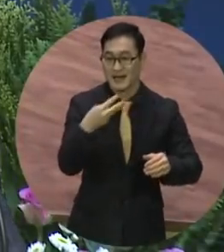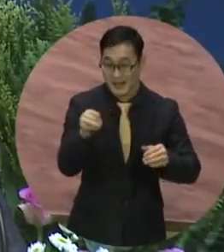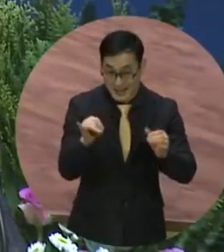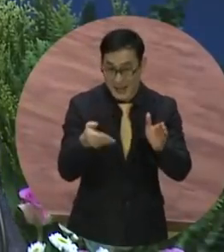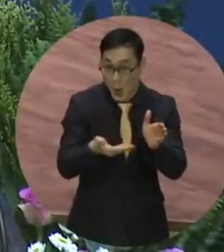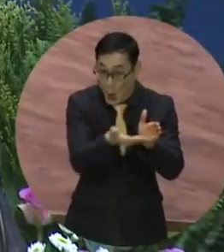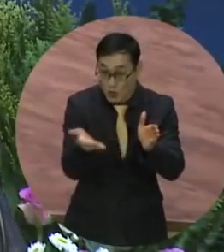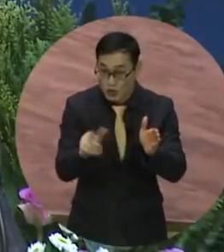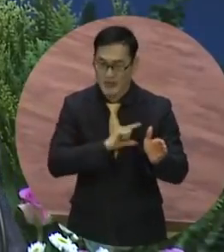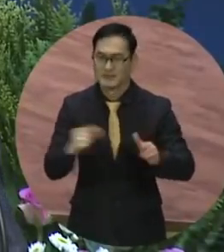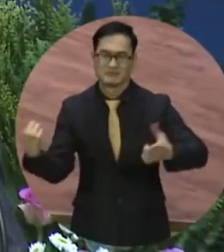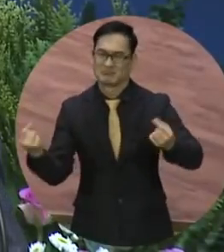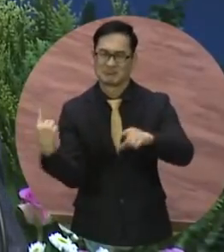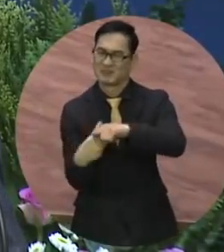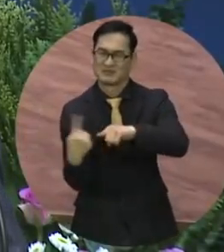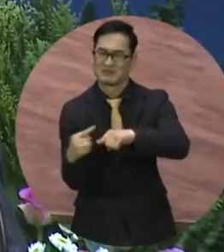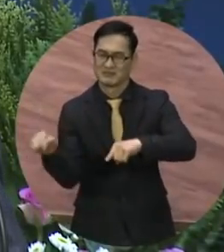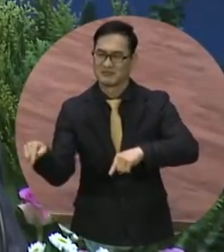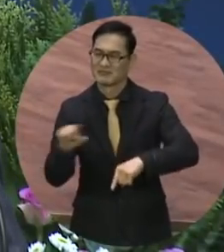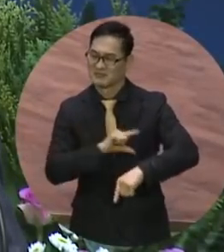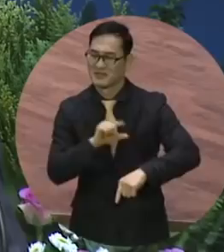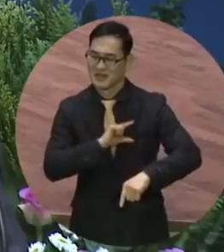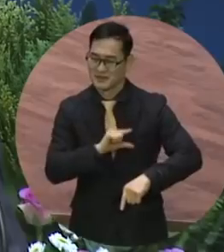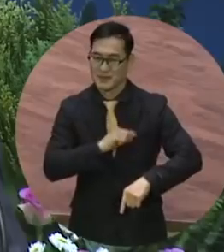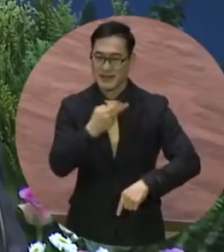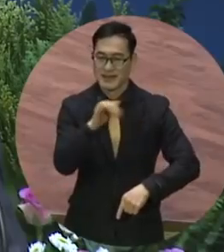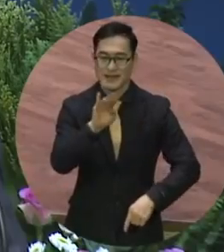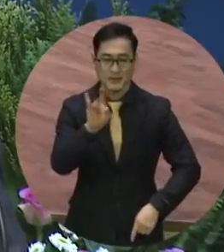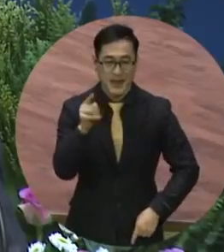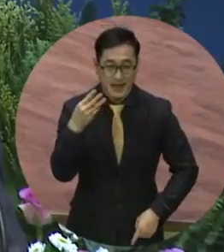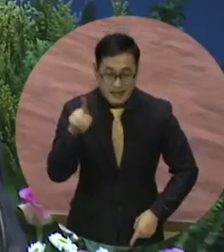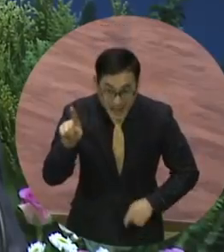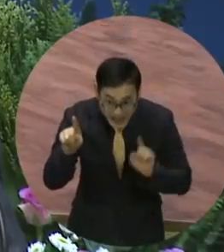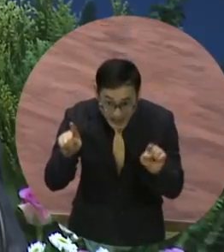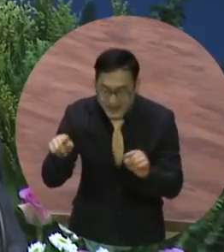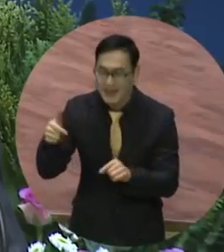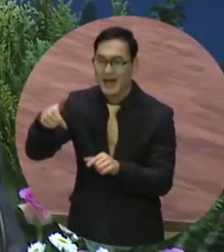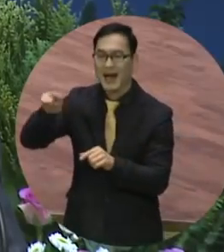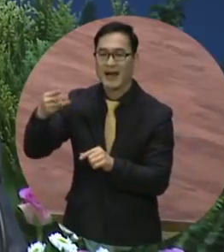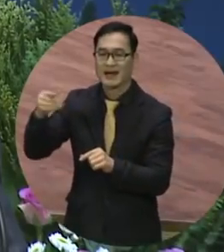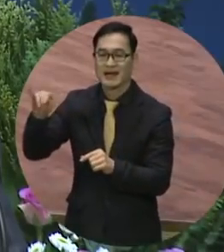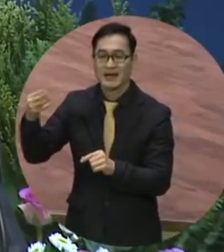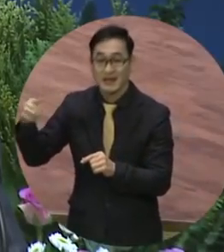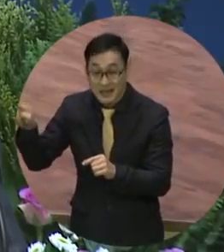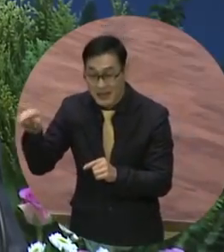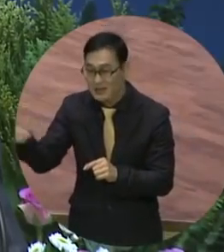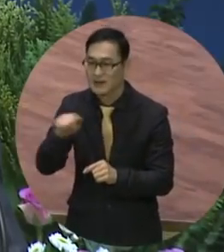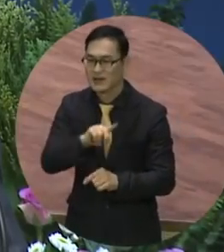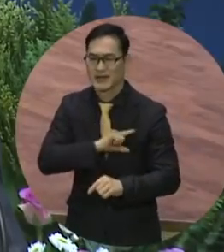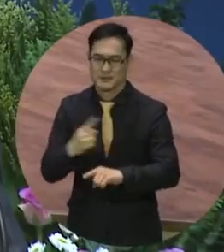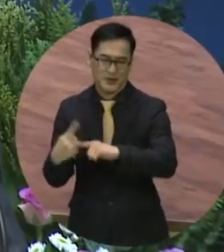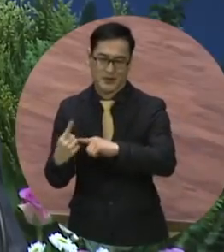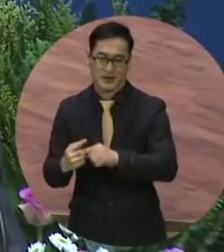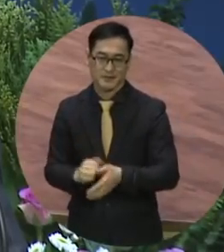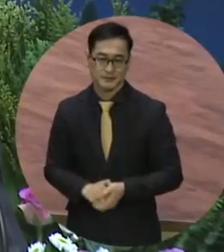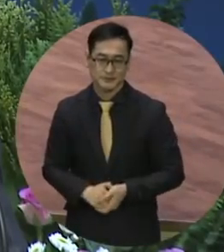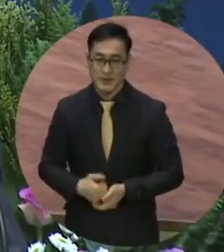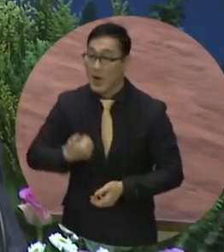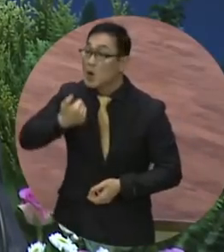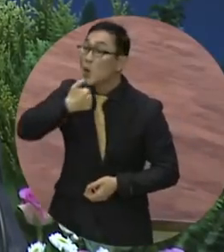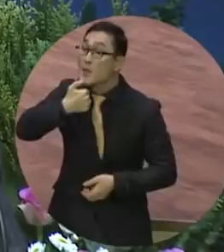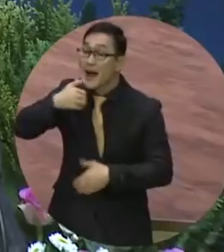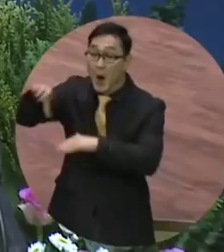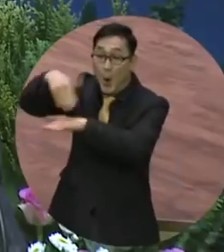이름이에요. 갈릴리 호수예요. 사실은 디베라 호수라고 왜 기록했냐? 로마 2대 황제